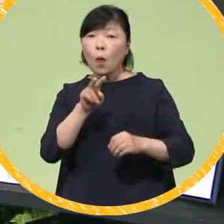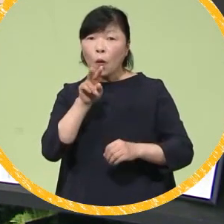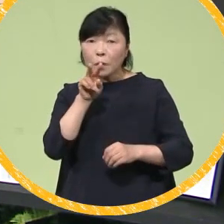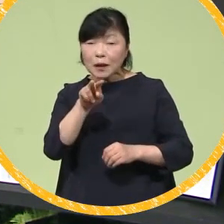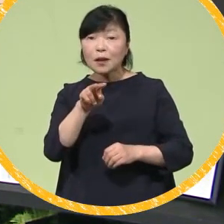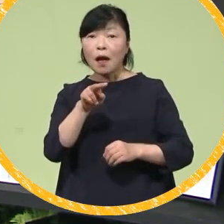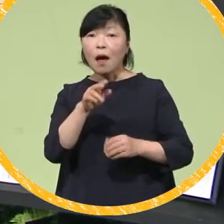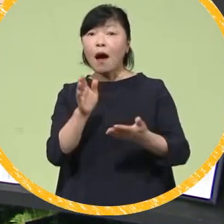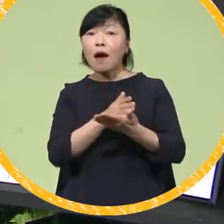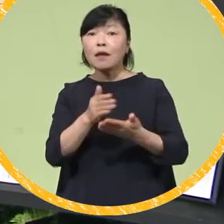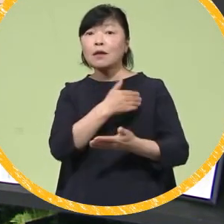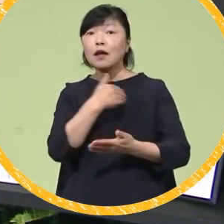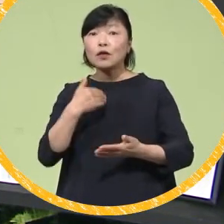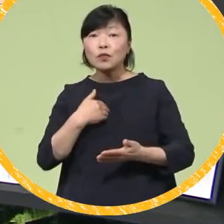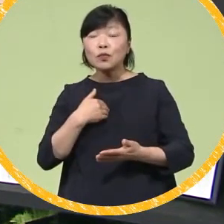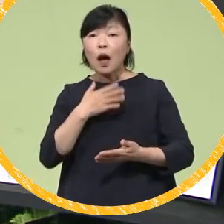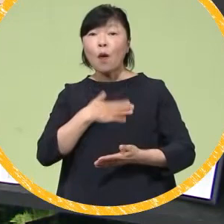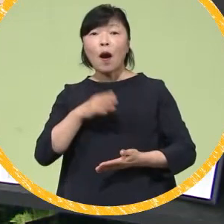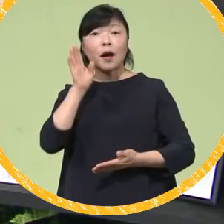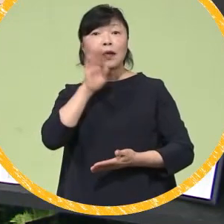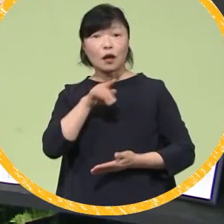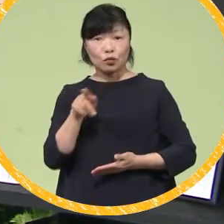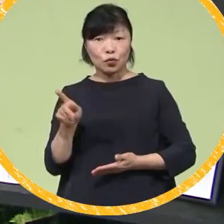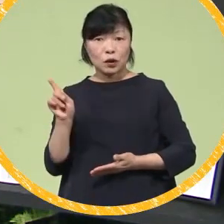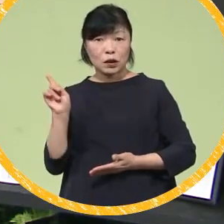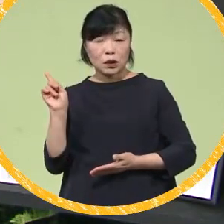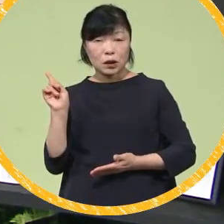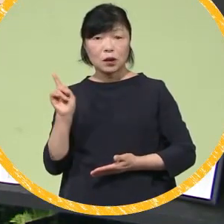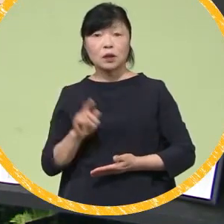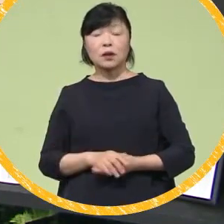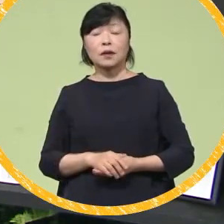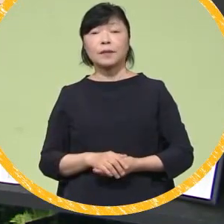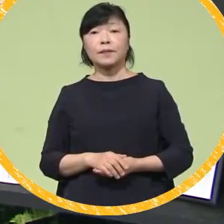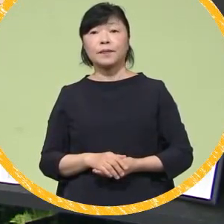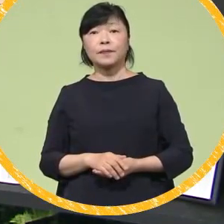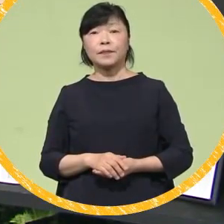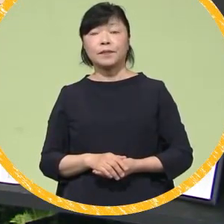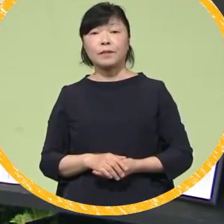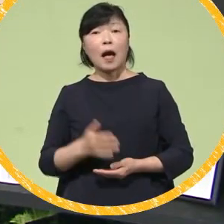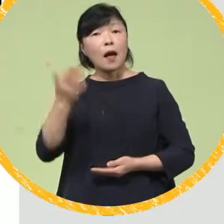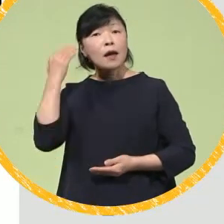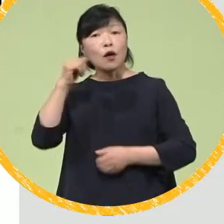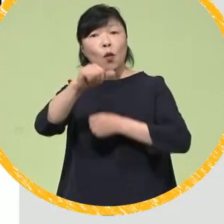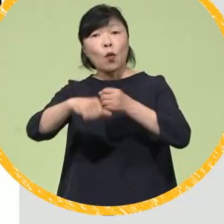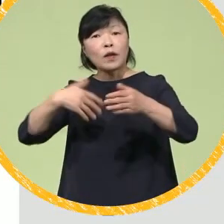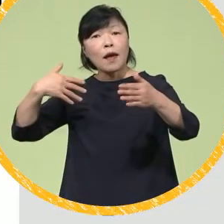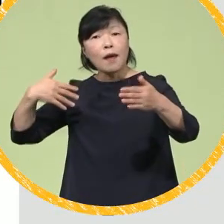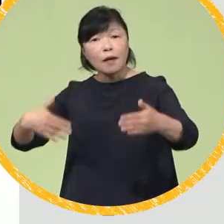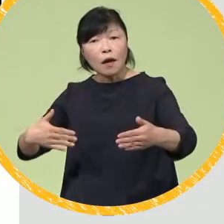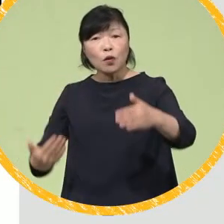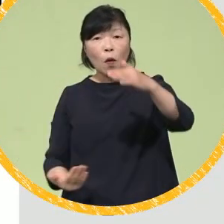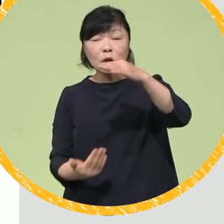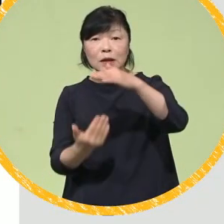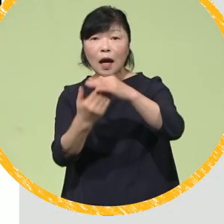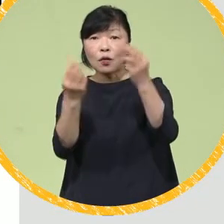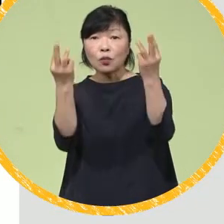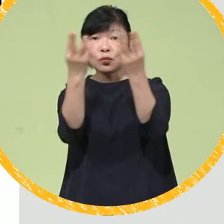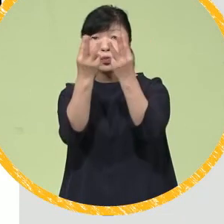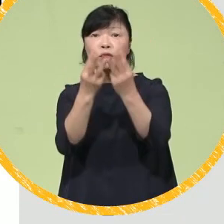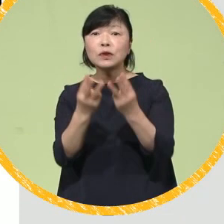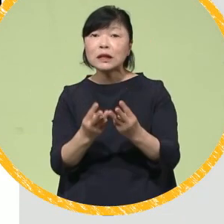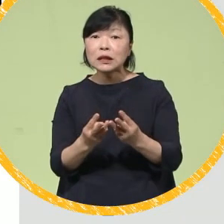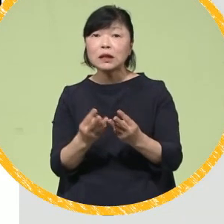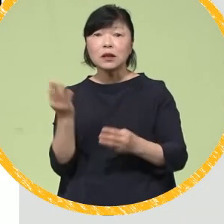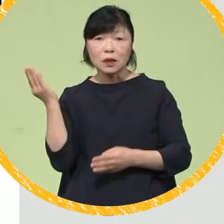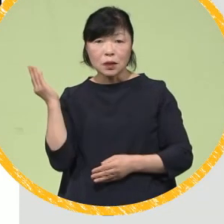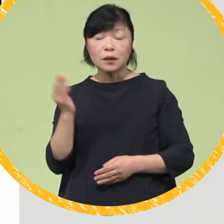いですよね、対策も立てやすいかなと思いますけれども、さらにこちらなんですが、これは過去5年の最高値を示した表なんですよね、